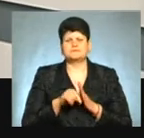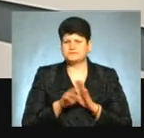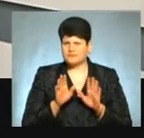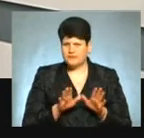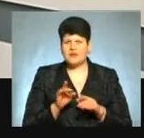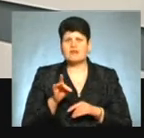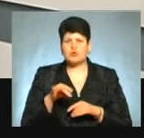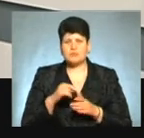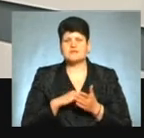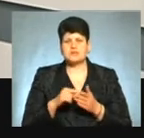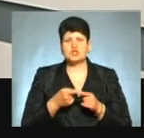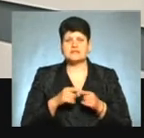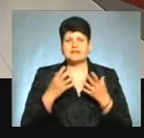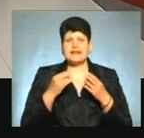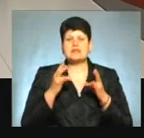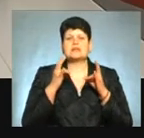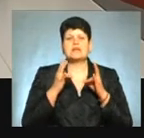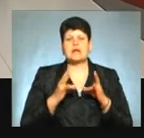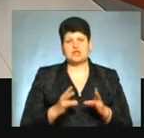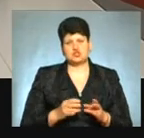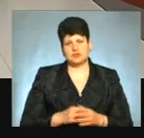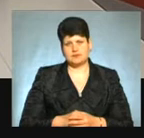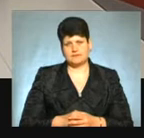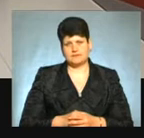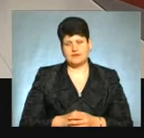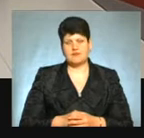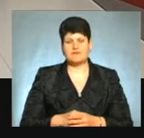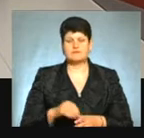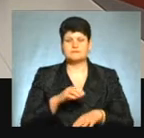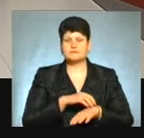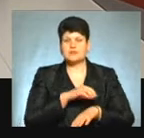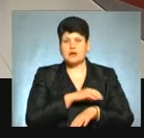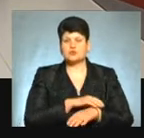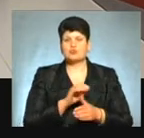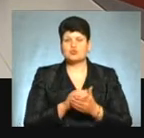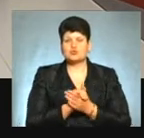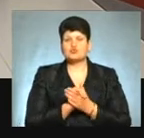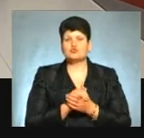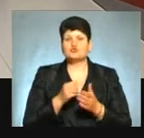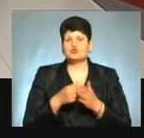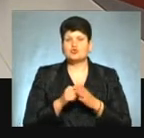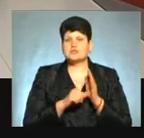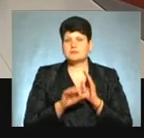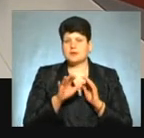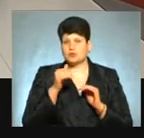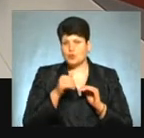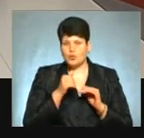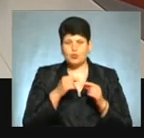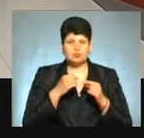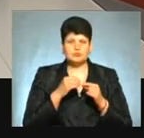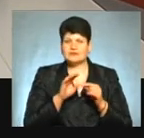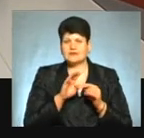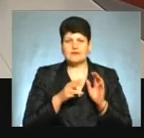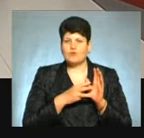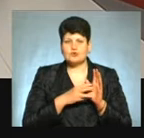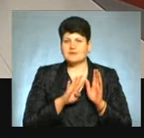менше Європа визначала цей день як трагічний. В Радянському Союзі до 65-го року будь-який день ні